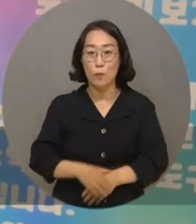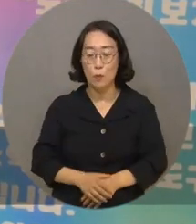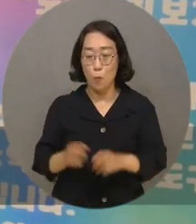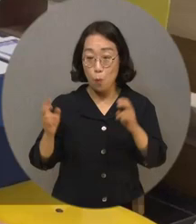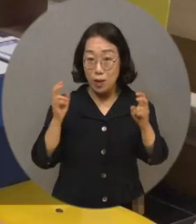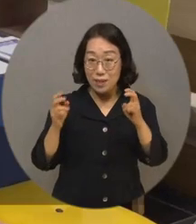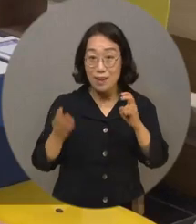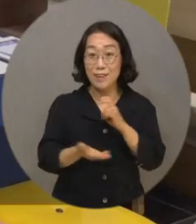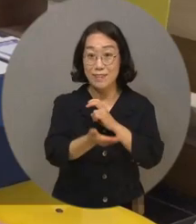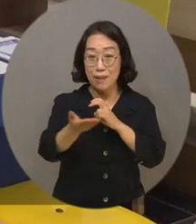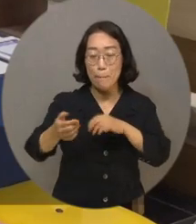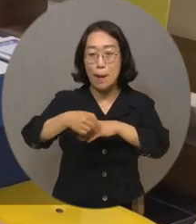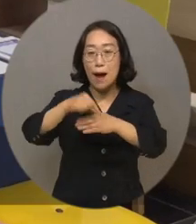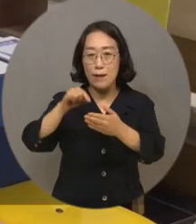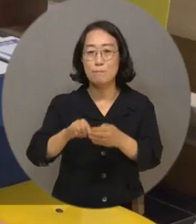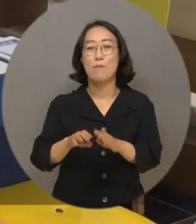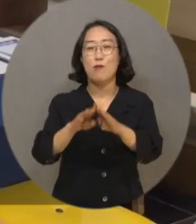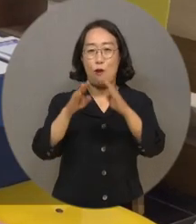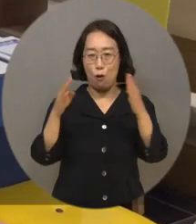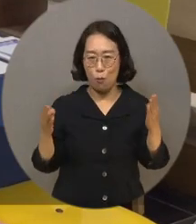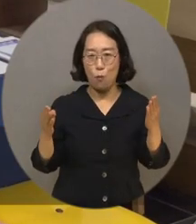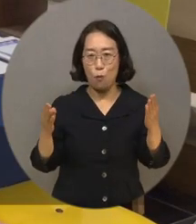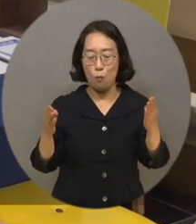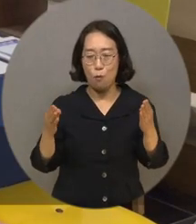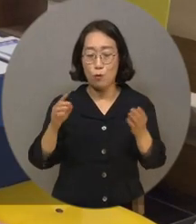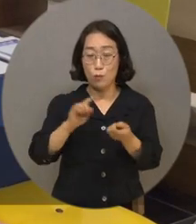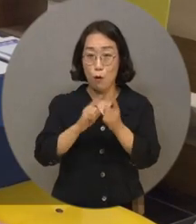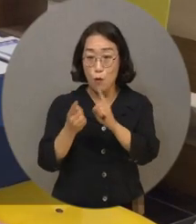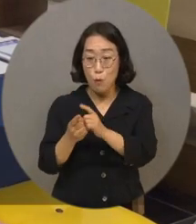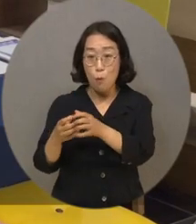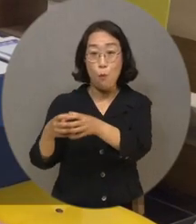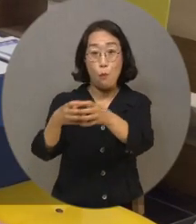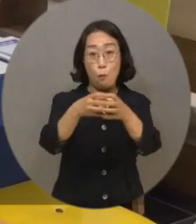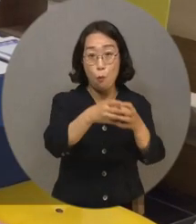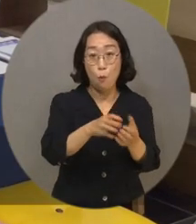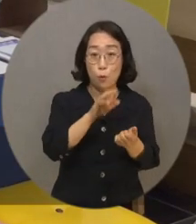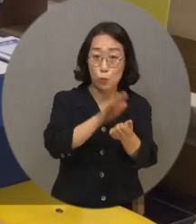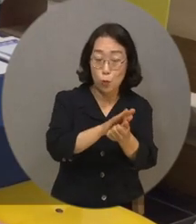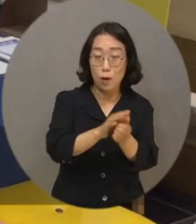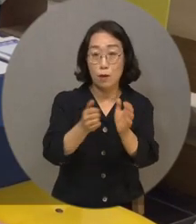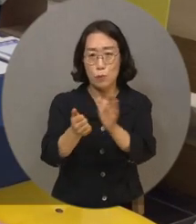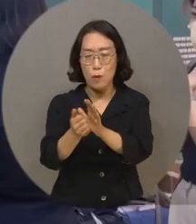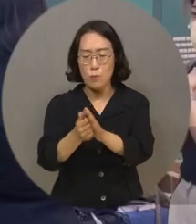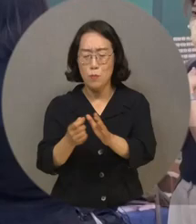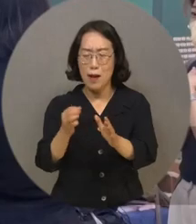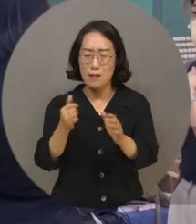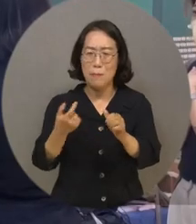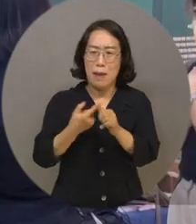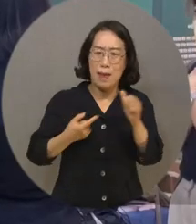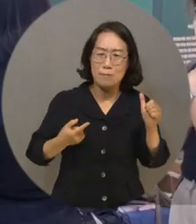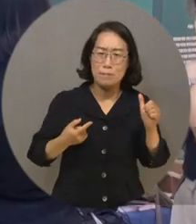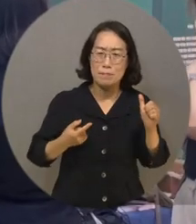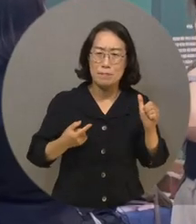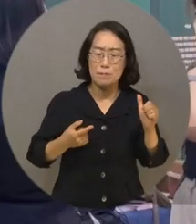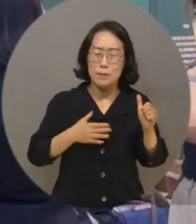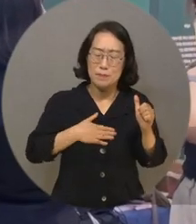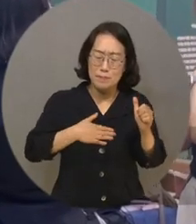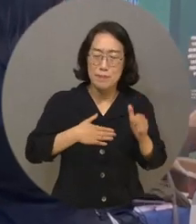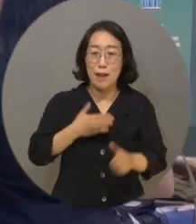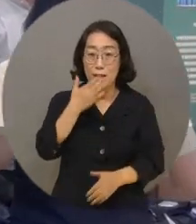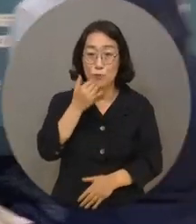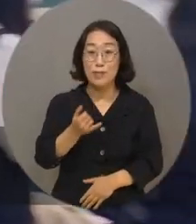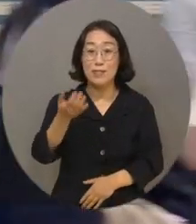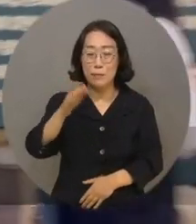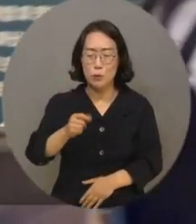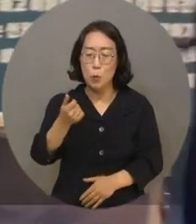계신 분들도 마음을 조금씩 열고 서로 열고 이렇게 협력을 하는 것들이 뭐 약간의 상처들을 서로 받더라도 뭔가